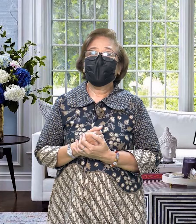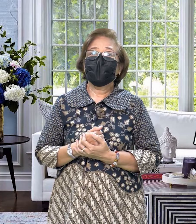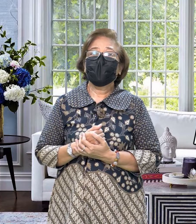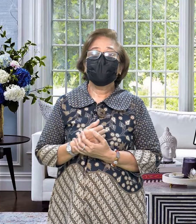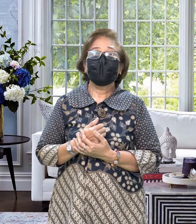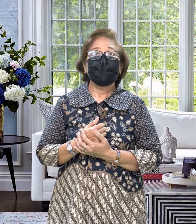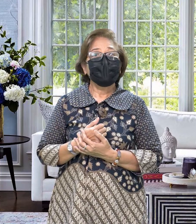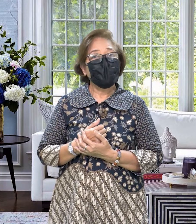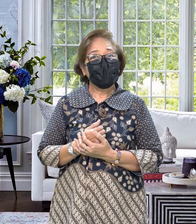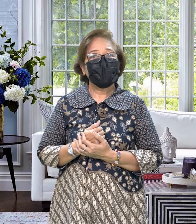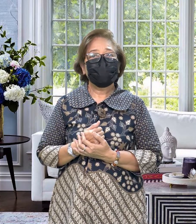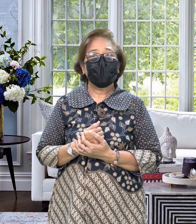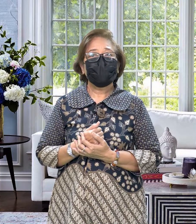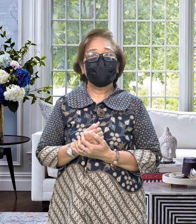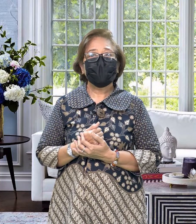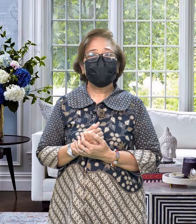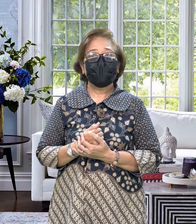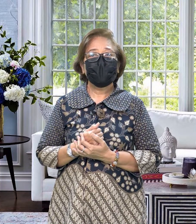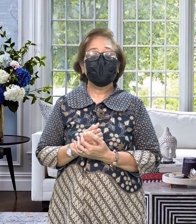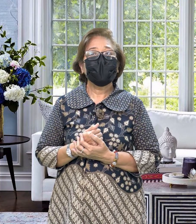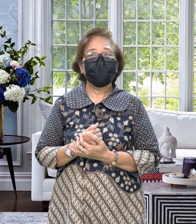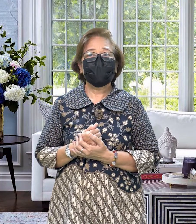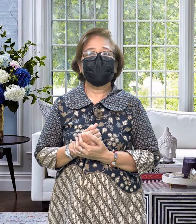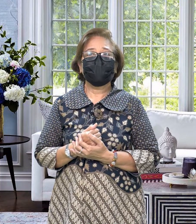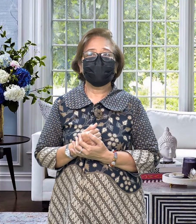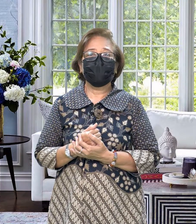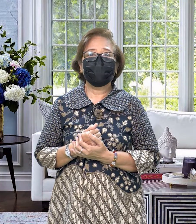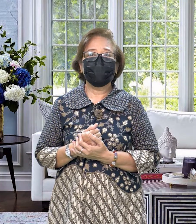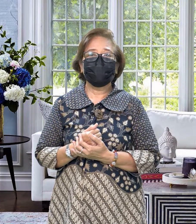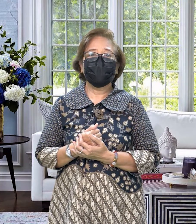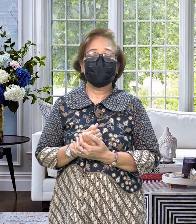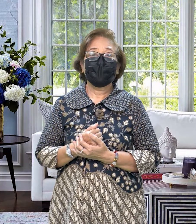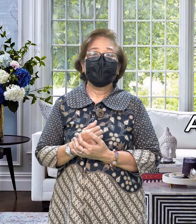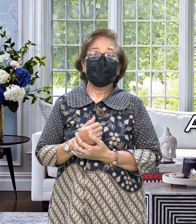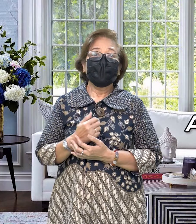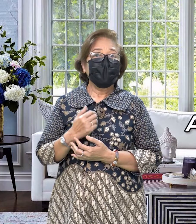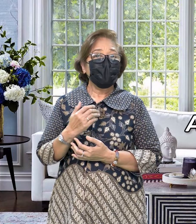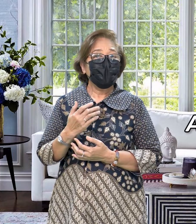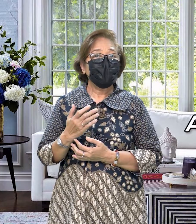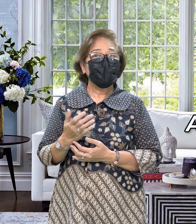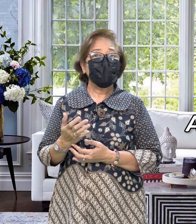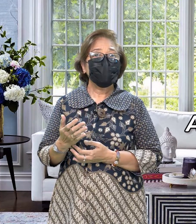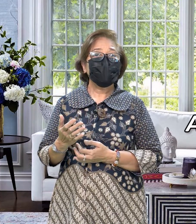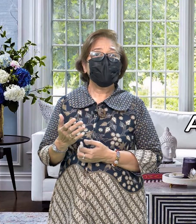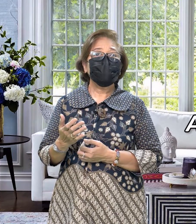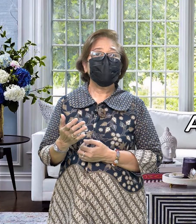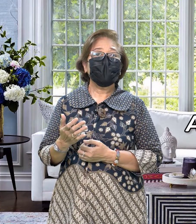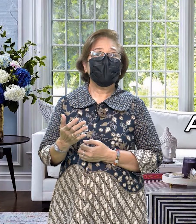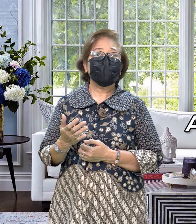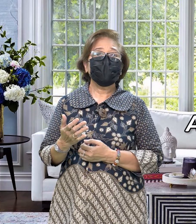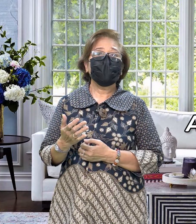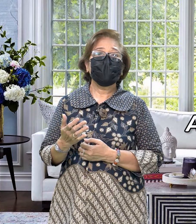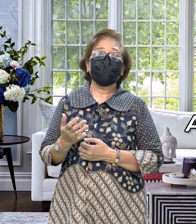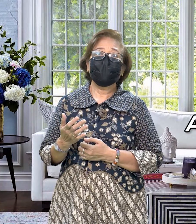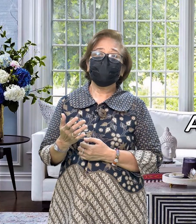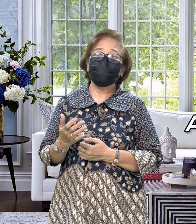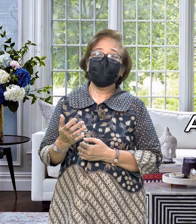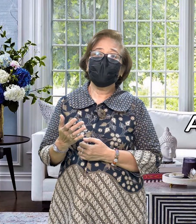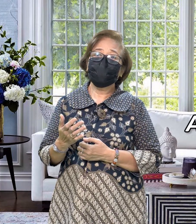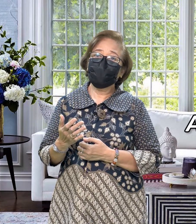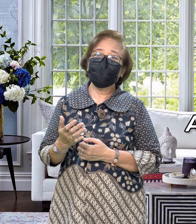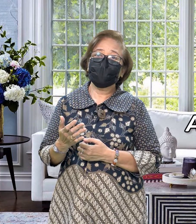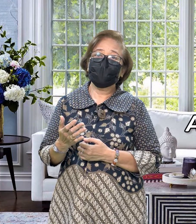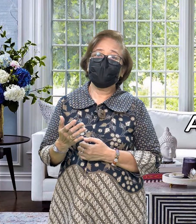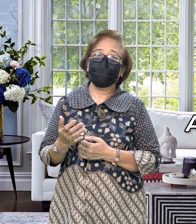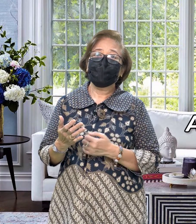kepada Allah, Bapa yang Maha Kuasa, Khalik langit dan bumi, dan kepada Yesus Kristus anaknya yang